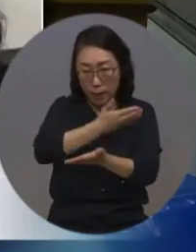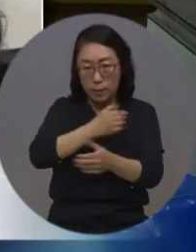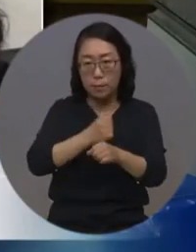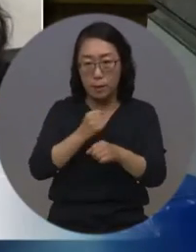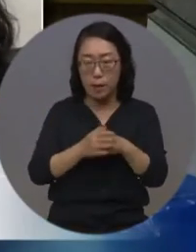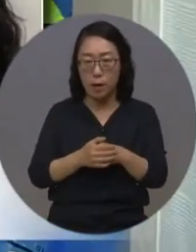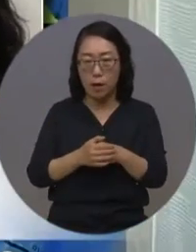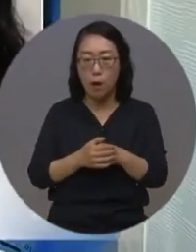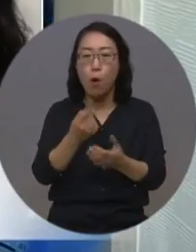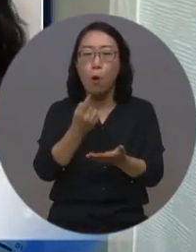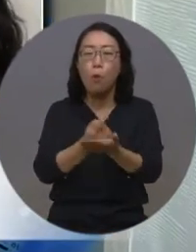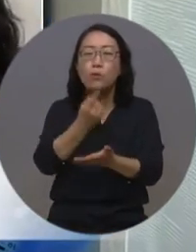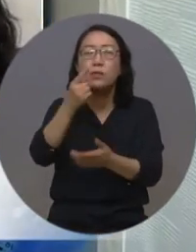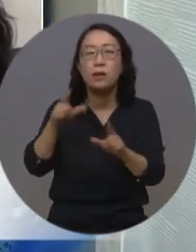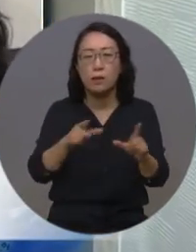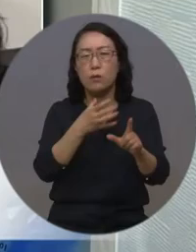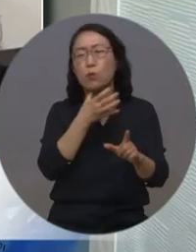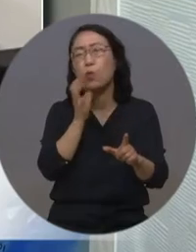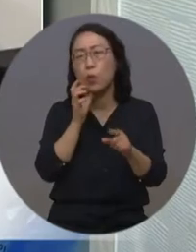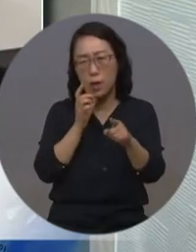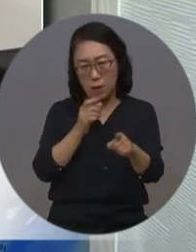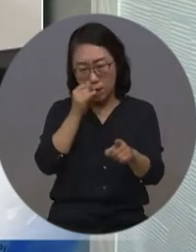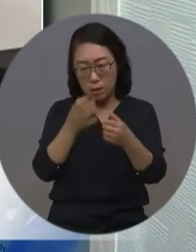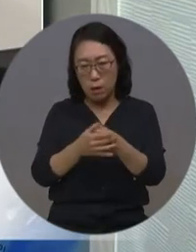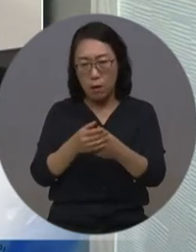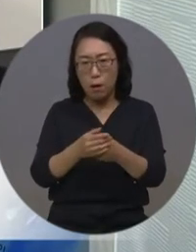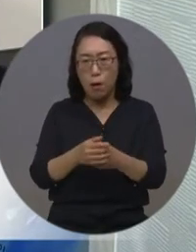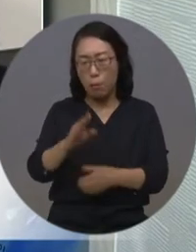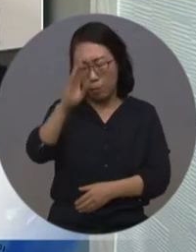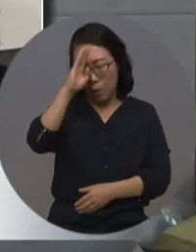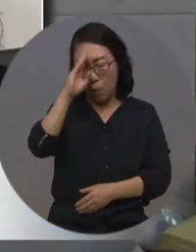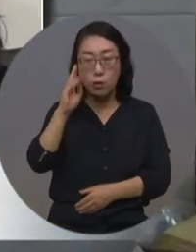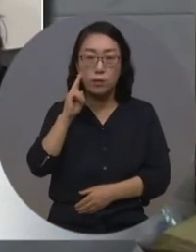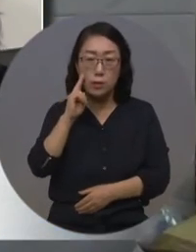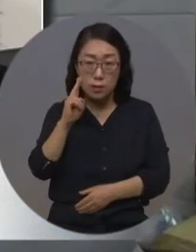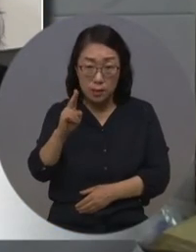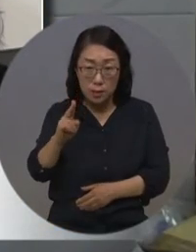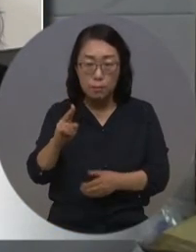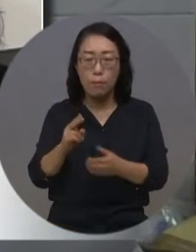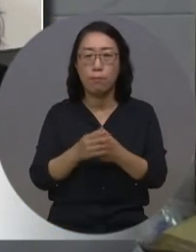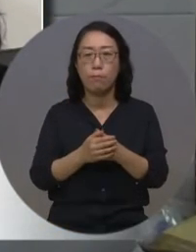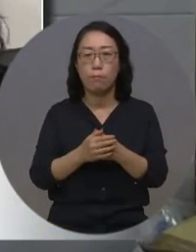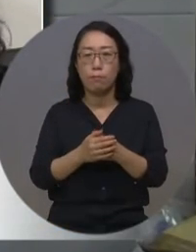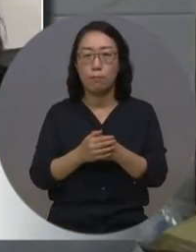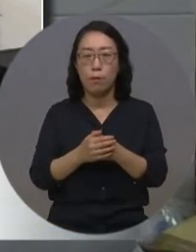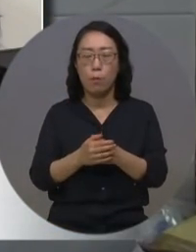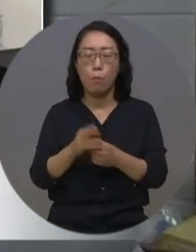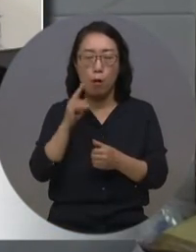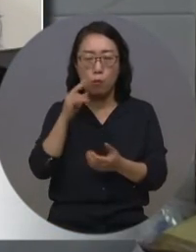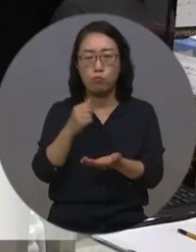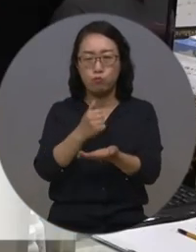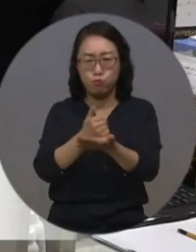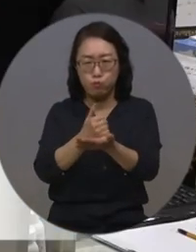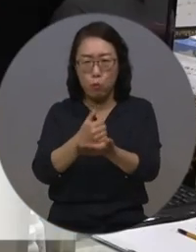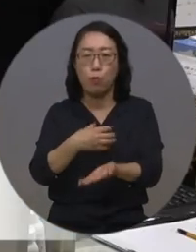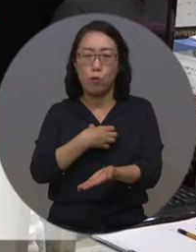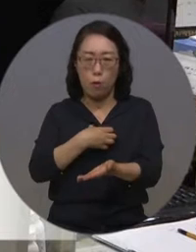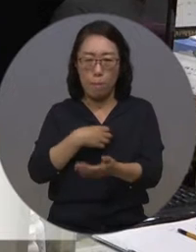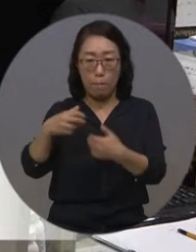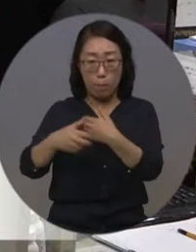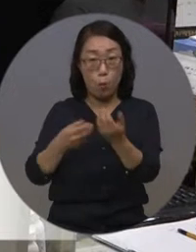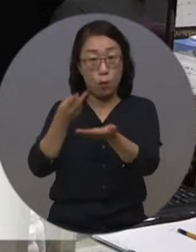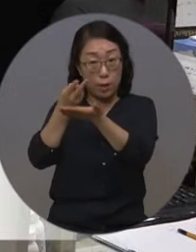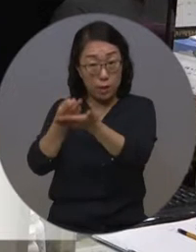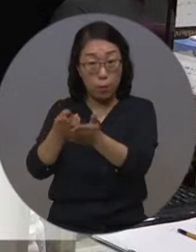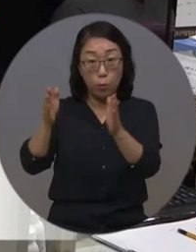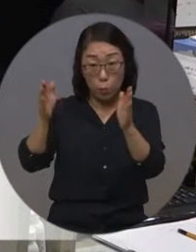초급자 어르신이 홀로 살고 계시는데요. 평소에 앓고 계시는 지병이 만성 신부전증이 위급한 상황이라서 병원 치료를